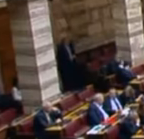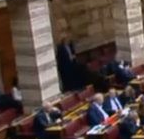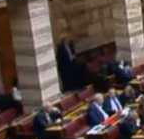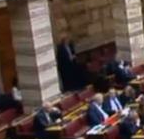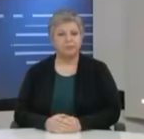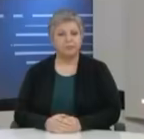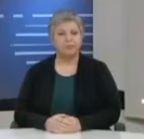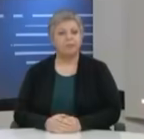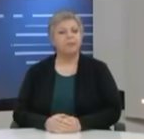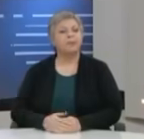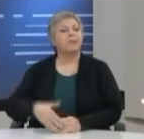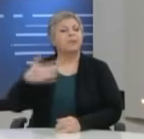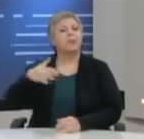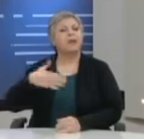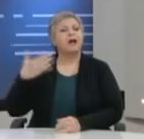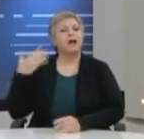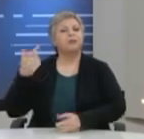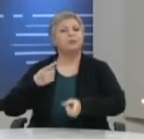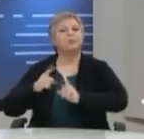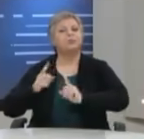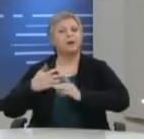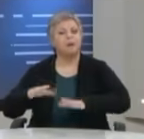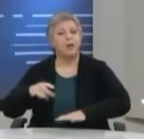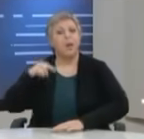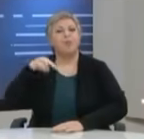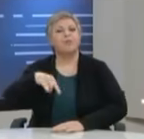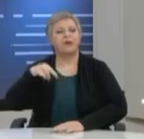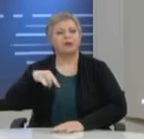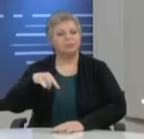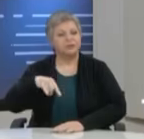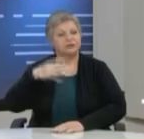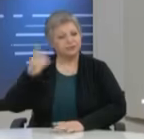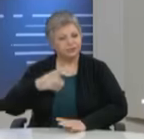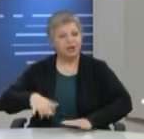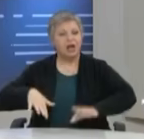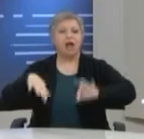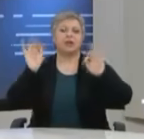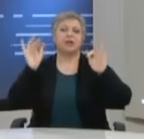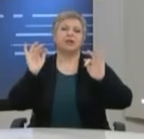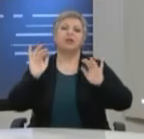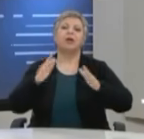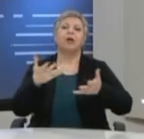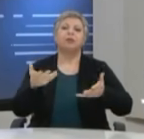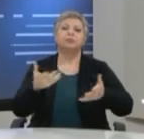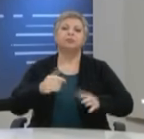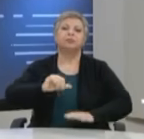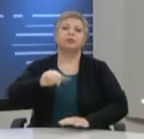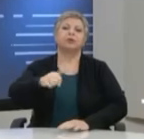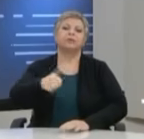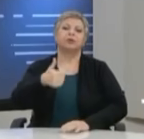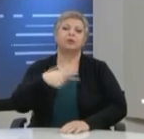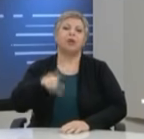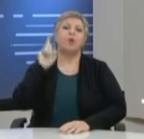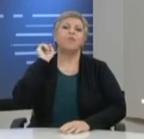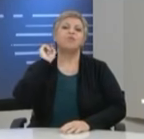Η Συμφωνία των Πρεσπών ξεκινά με την ίδια την παραβίαση των όρων της.